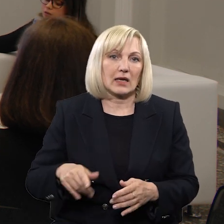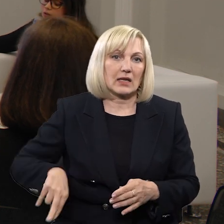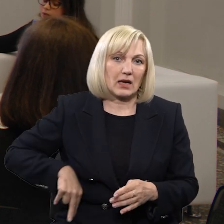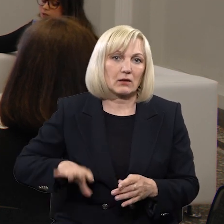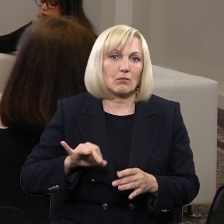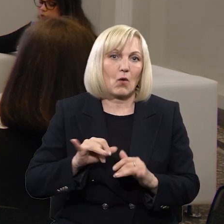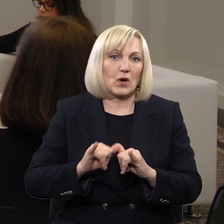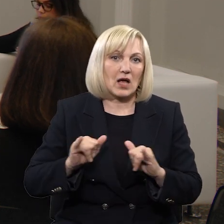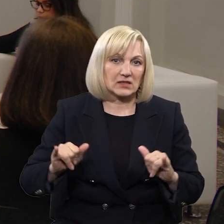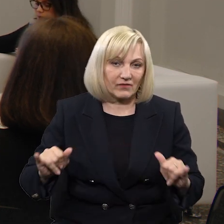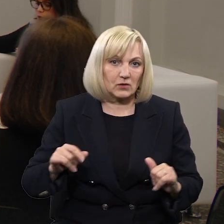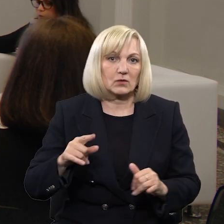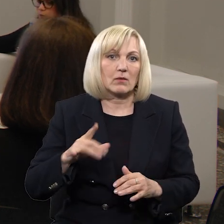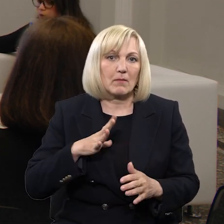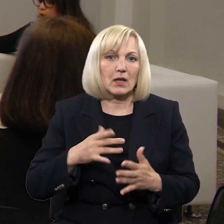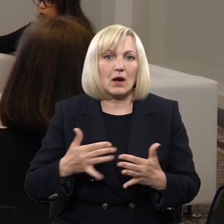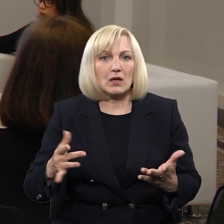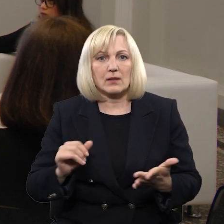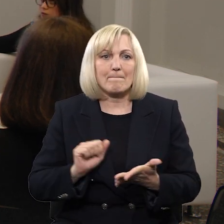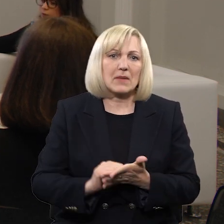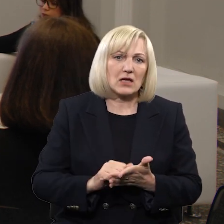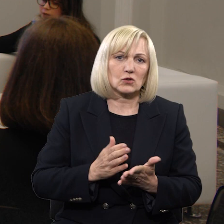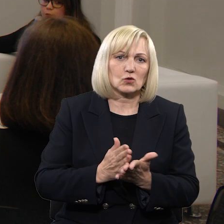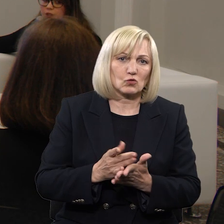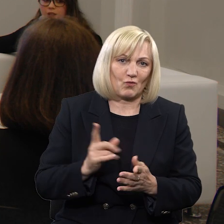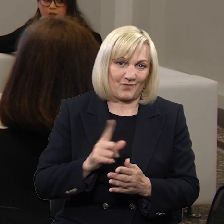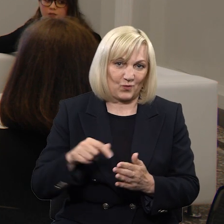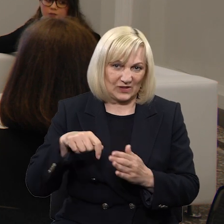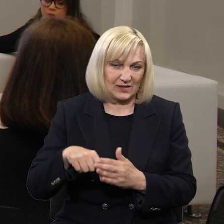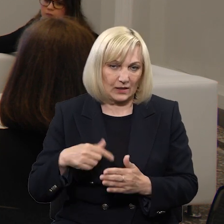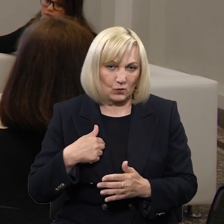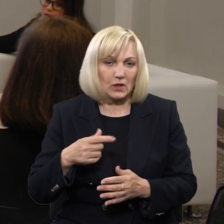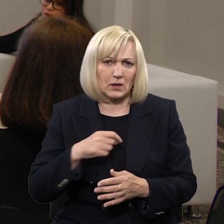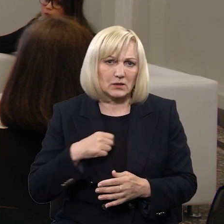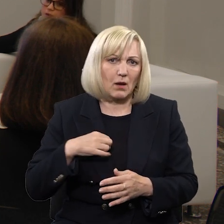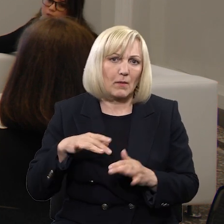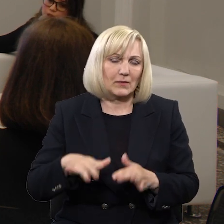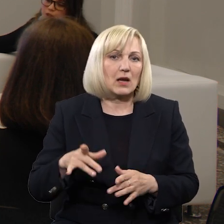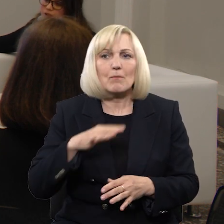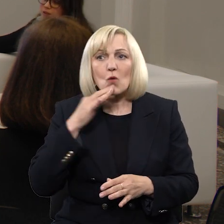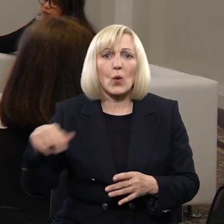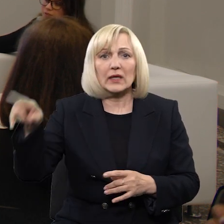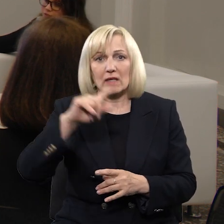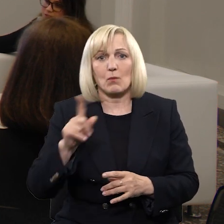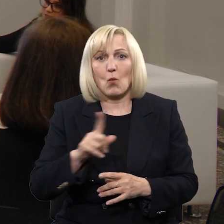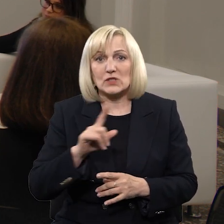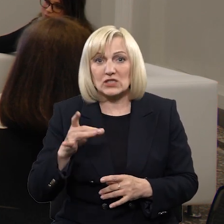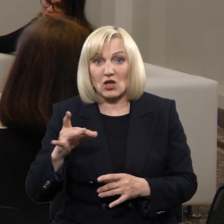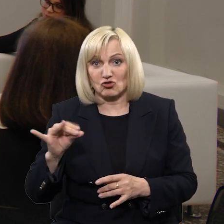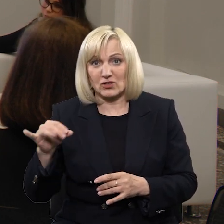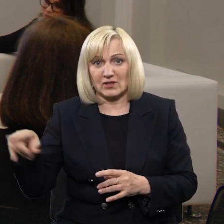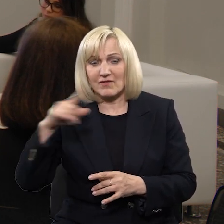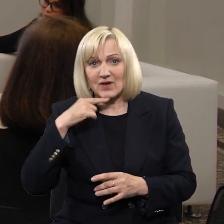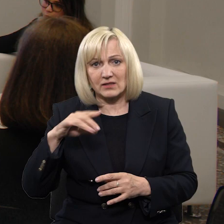и стояла У истоков пресс-службы и многих других направлений в музее И на самом деле многие музейщики в России